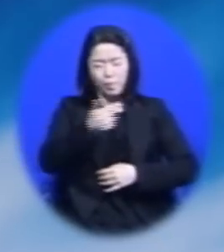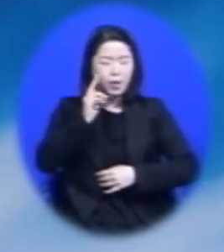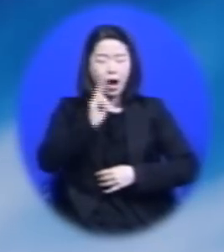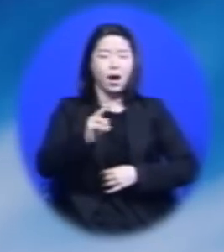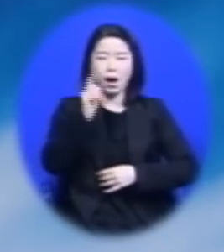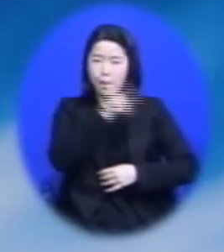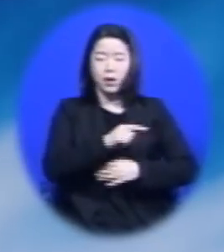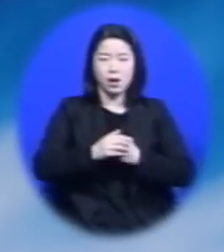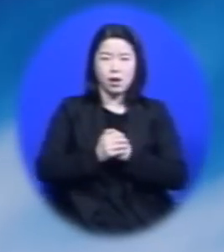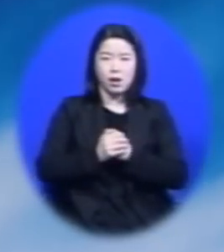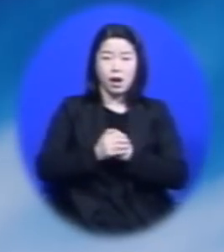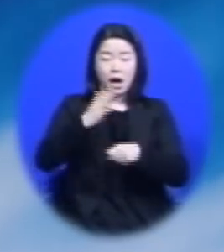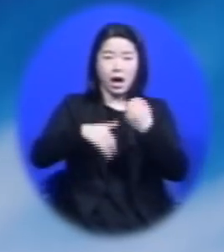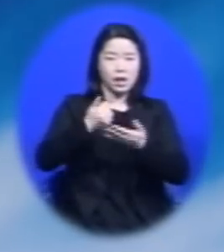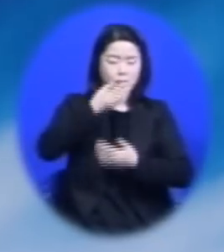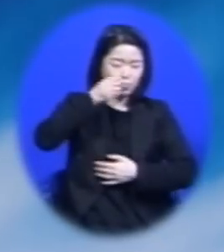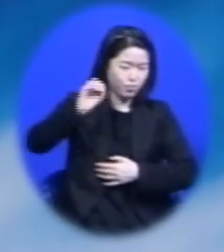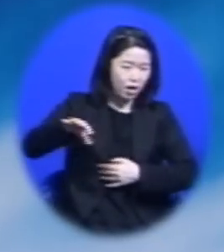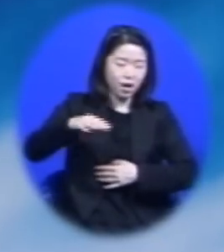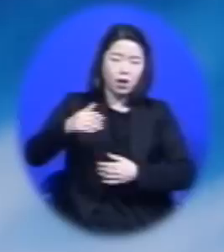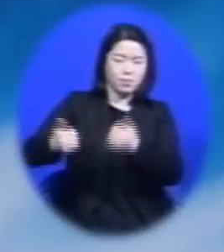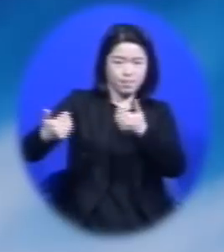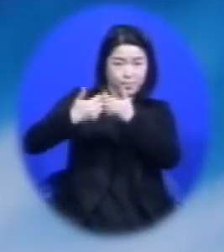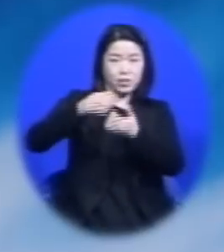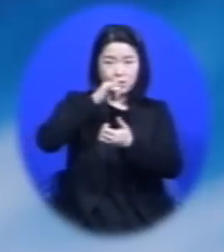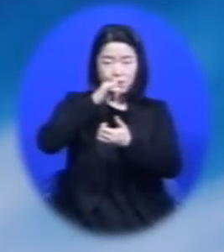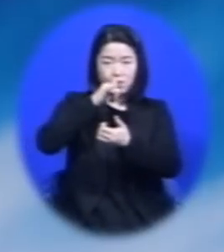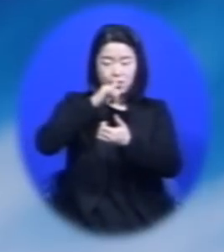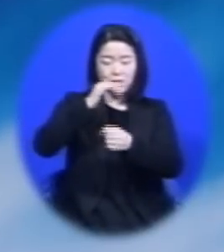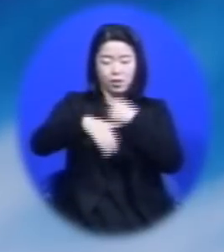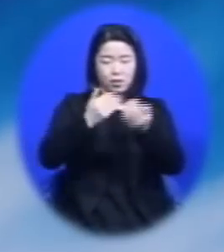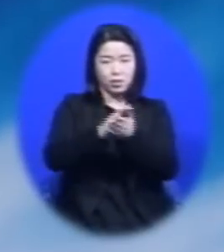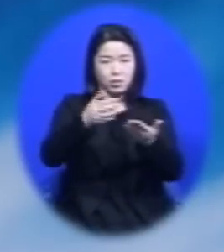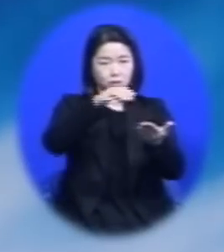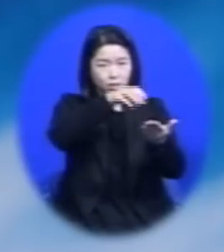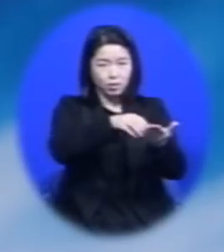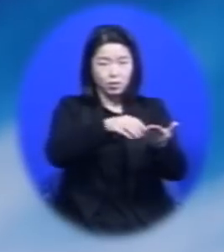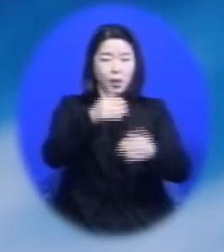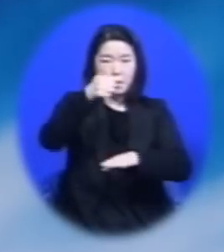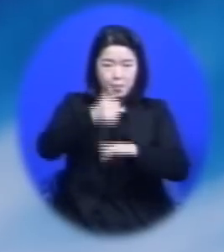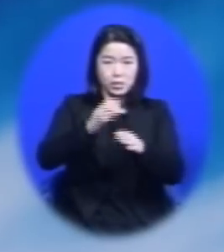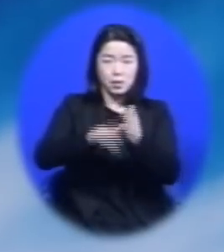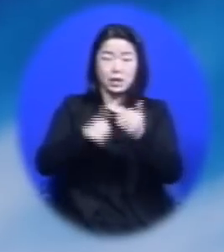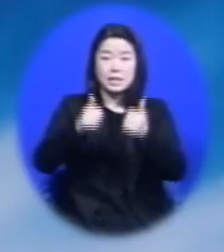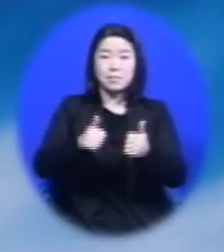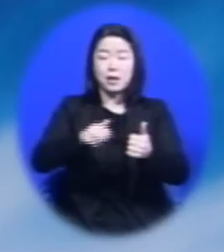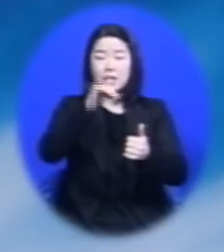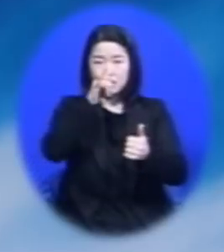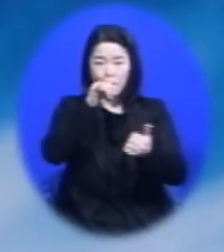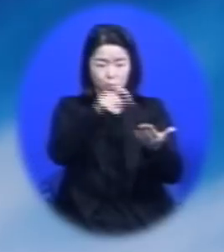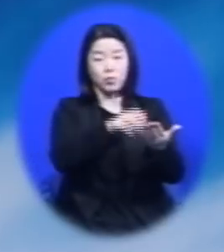무시하고 하나님을 대적합니다 성경은 분명히 마지막 때 심판이 있을 거라